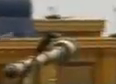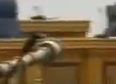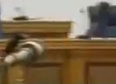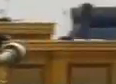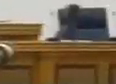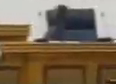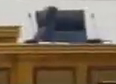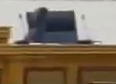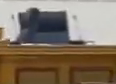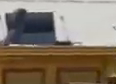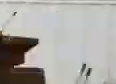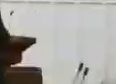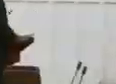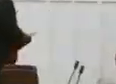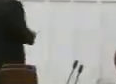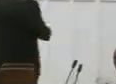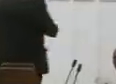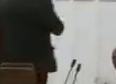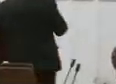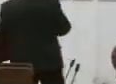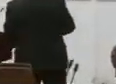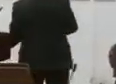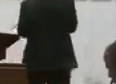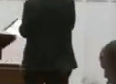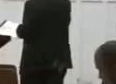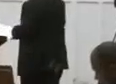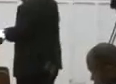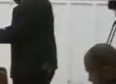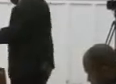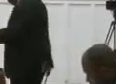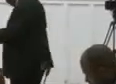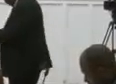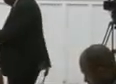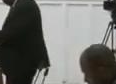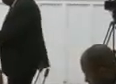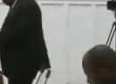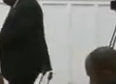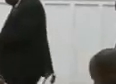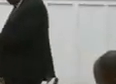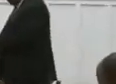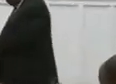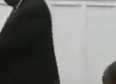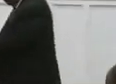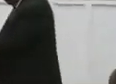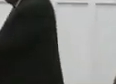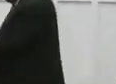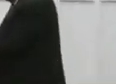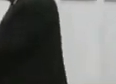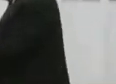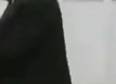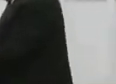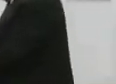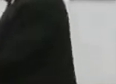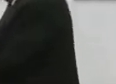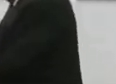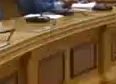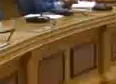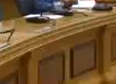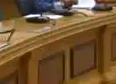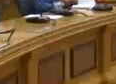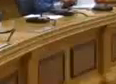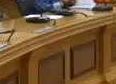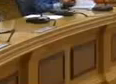Mheshimiwa makamu wa pili wa rais anakuja kutoa hotuba yake. Balozi amewasisitiza wananchi